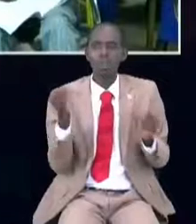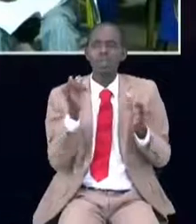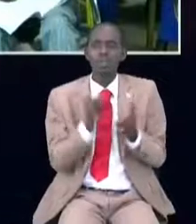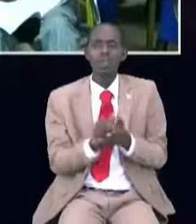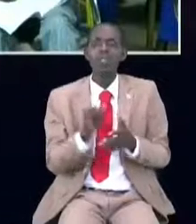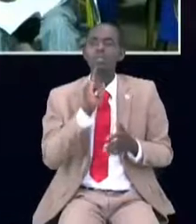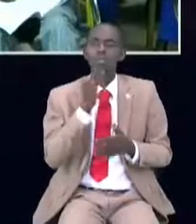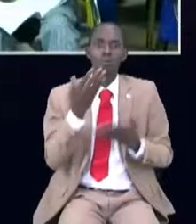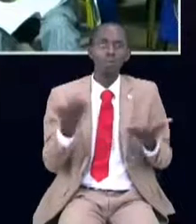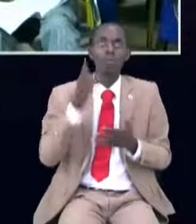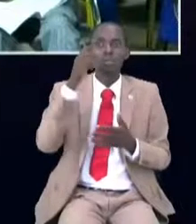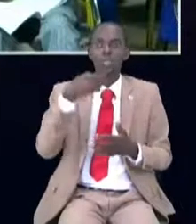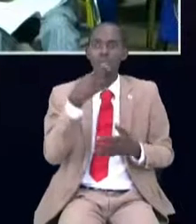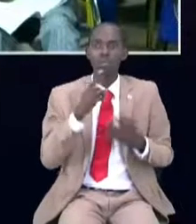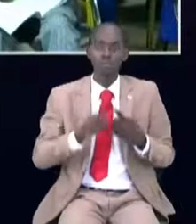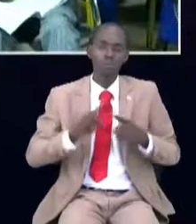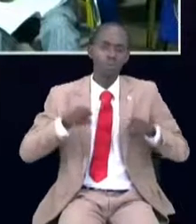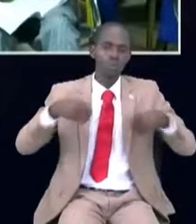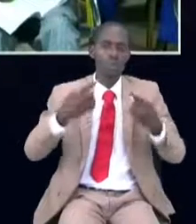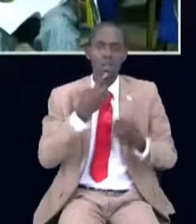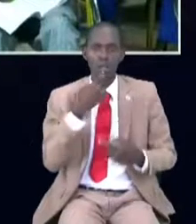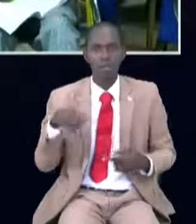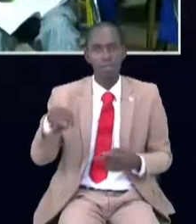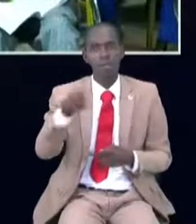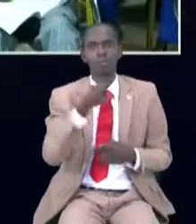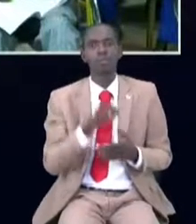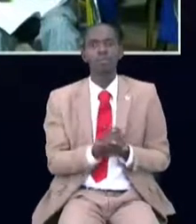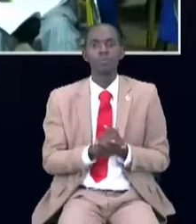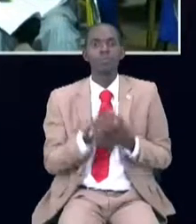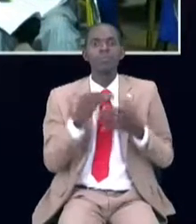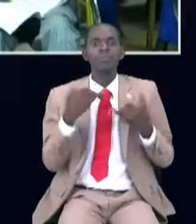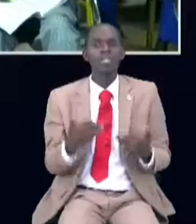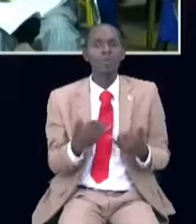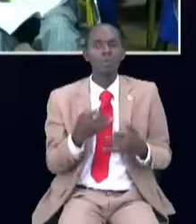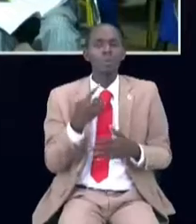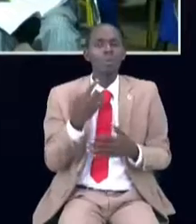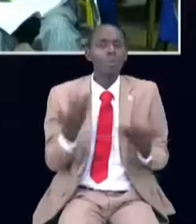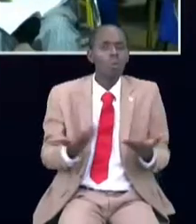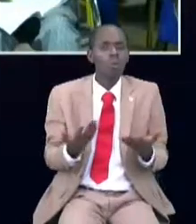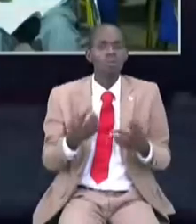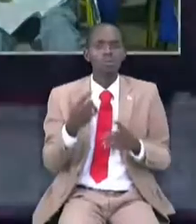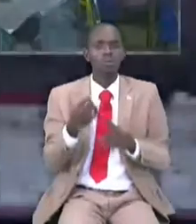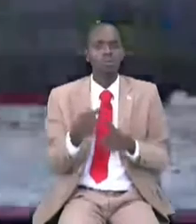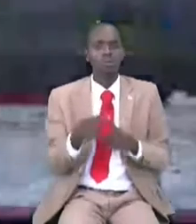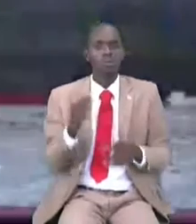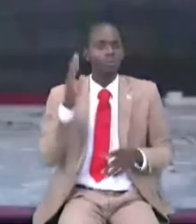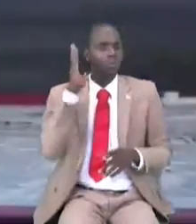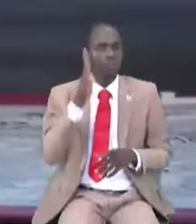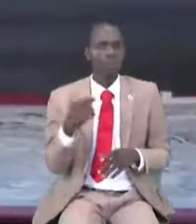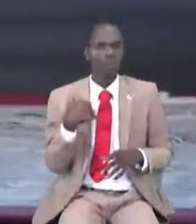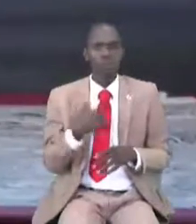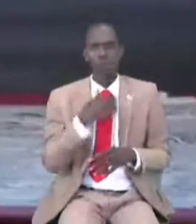Quel message devons-nous prêcher? Comme nous allons à notre Ninive, comme nous allons